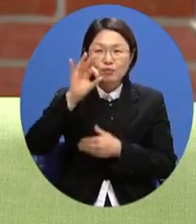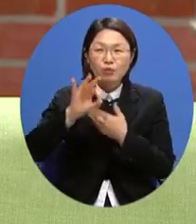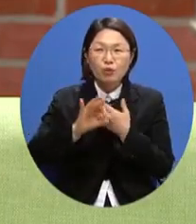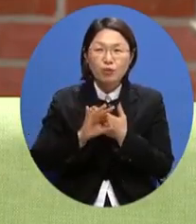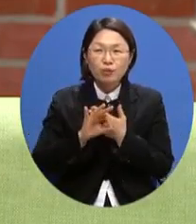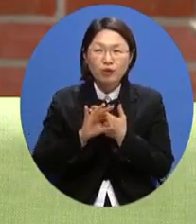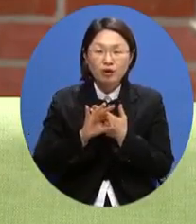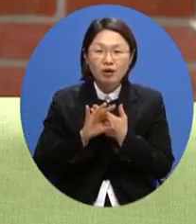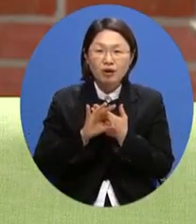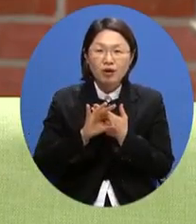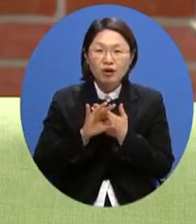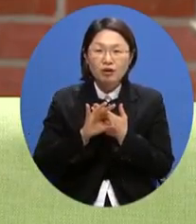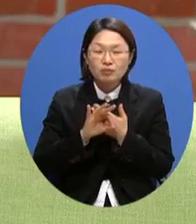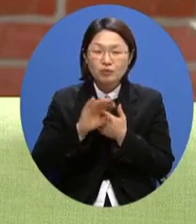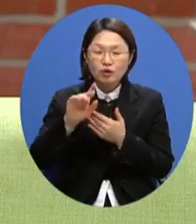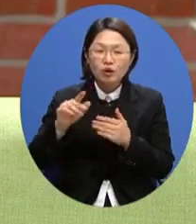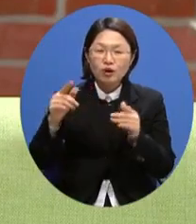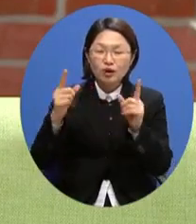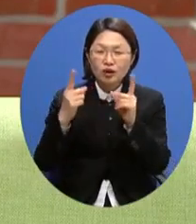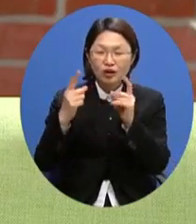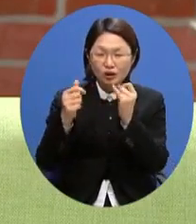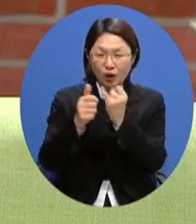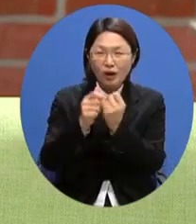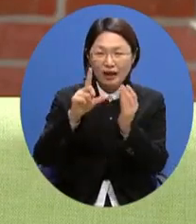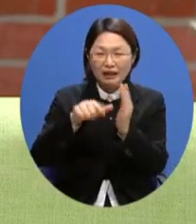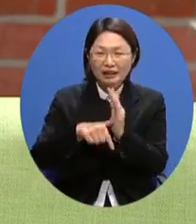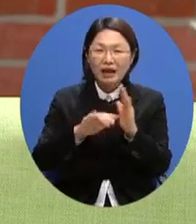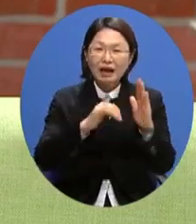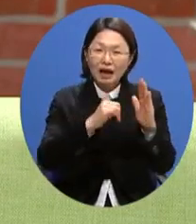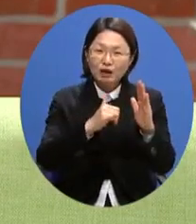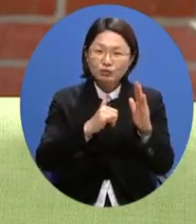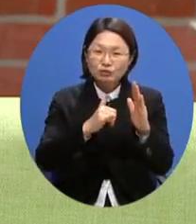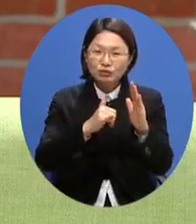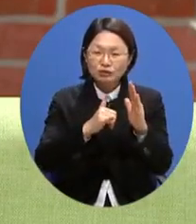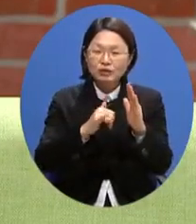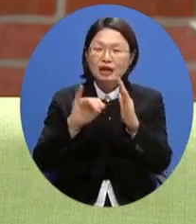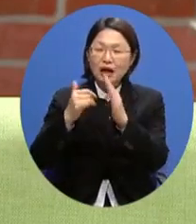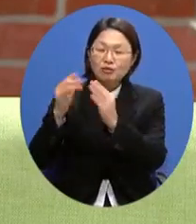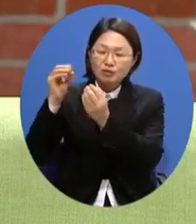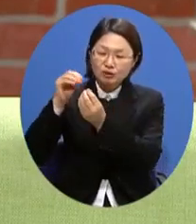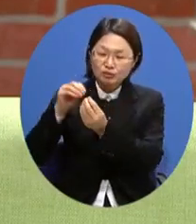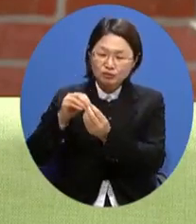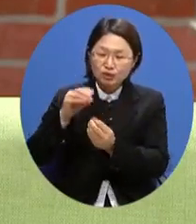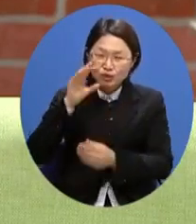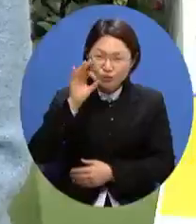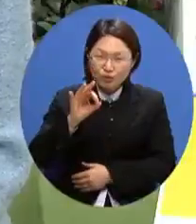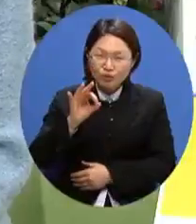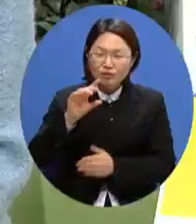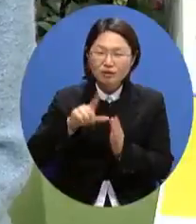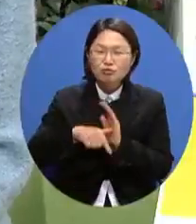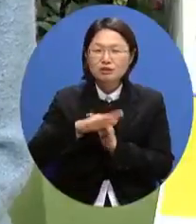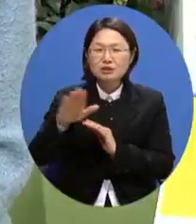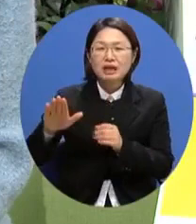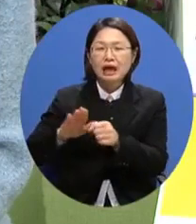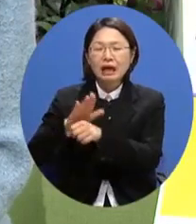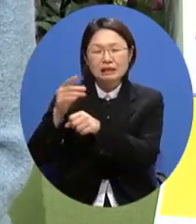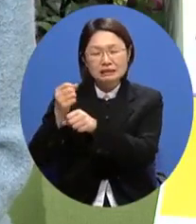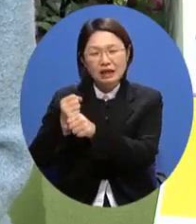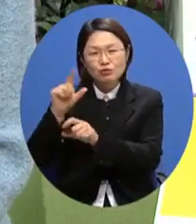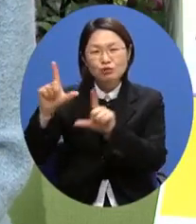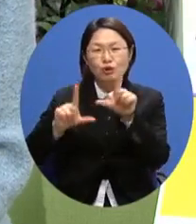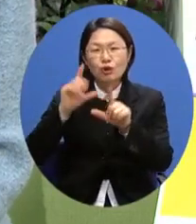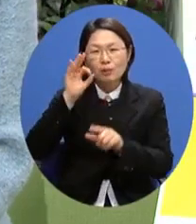뭐 가문을 봐야 된다, 뭐 예. 가풍을 봐야 된다. 저는 그게 애착 유형을 봐야 된다. 아. 이렇게 얘기하고